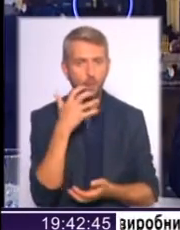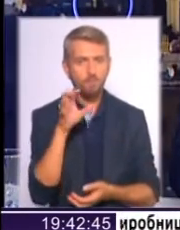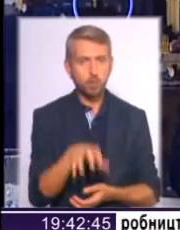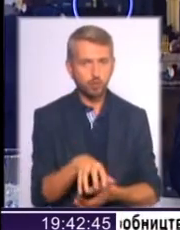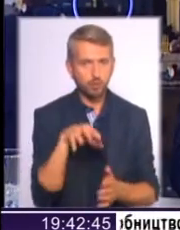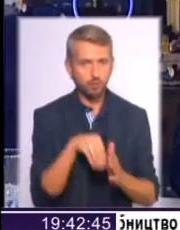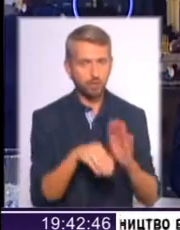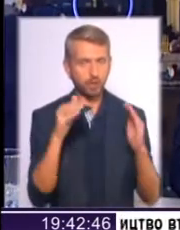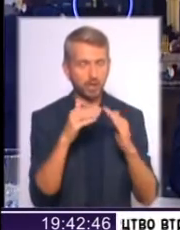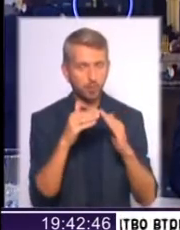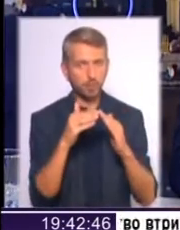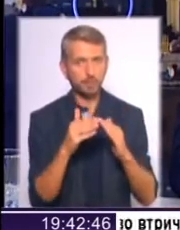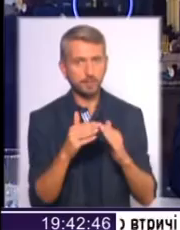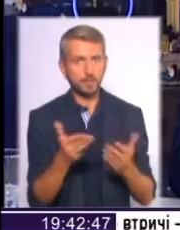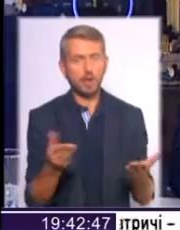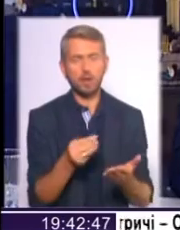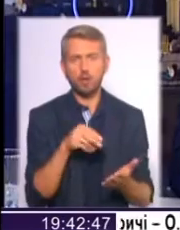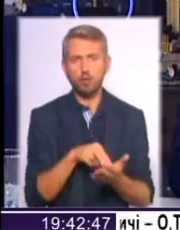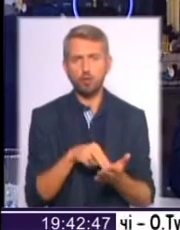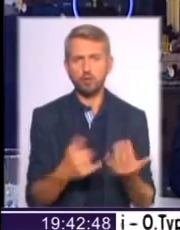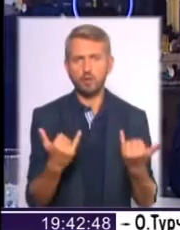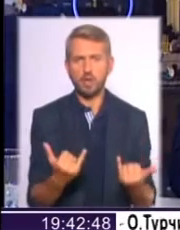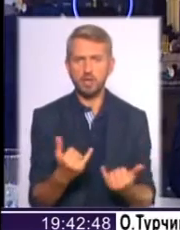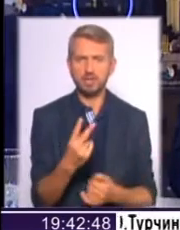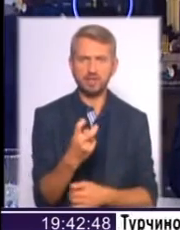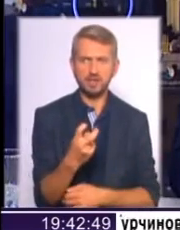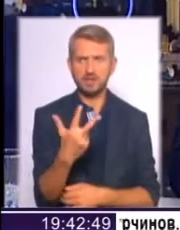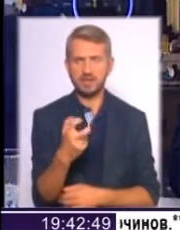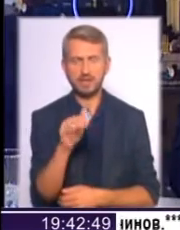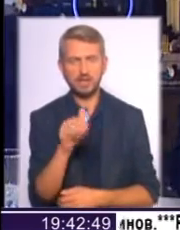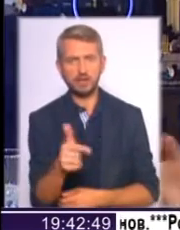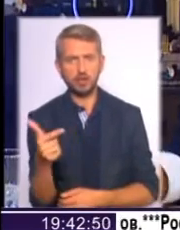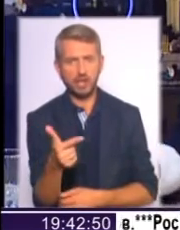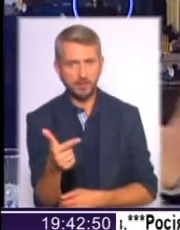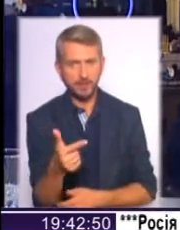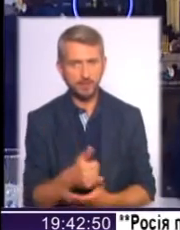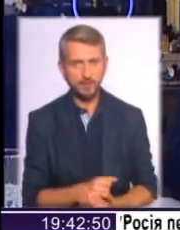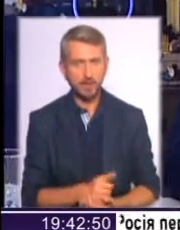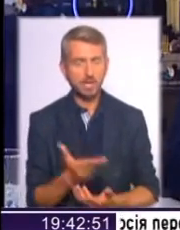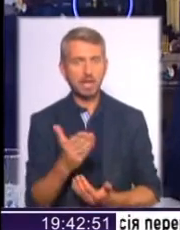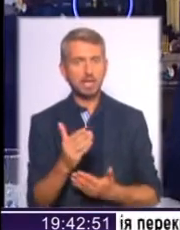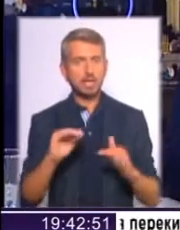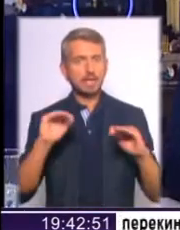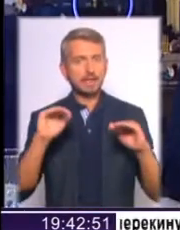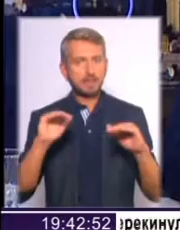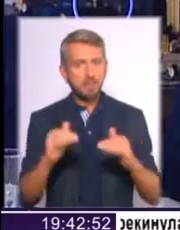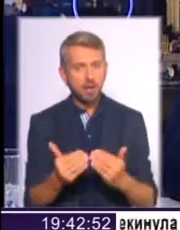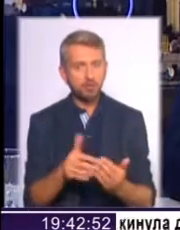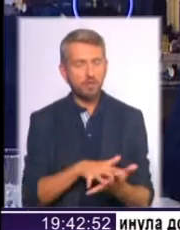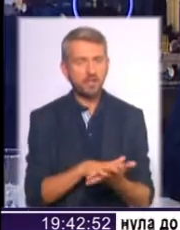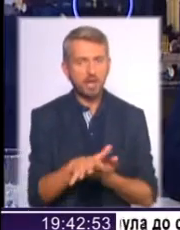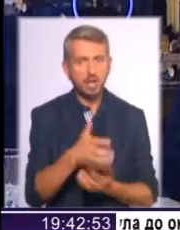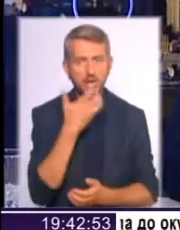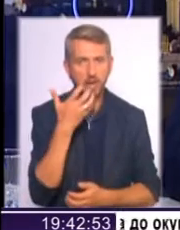будинку, який коштує зараз 200, а то й 300 тисяч гривень, який зменшує витрати